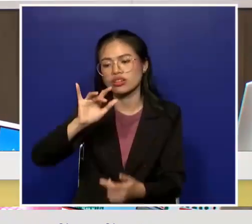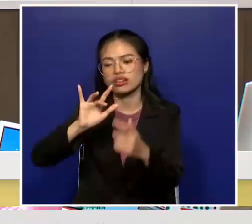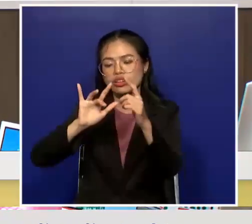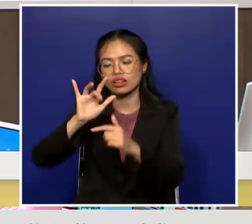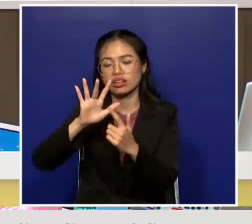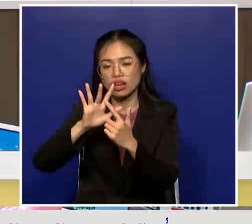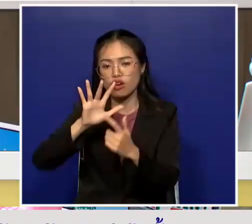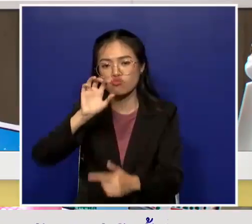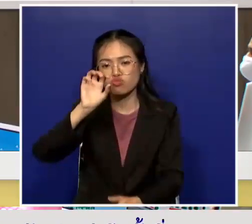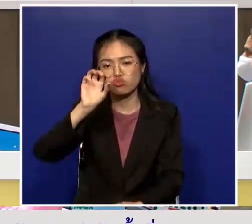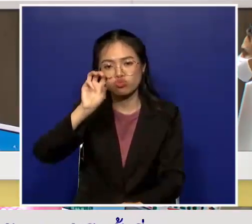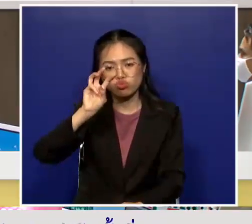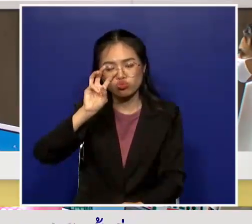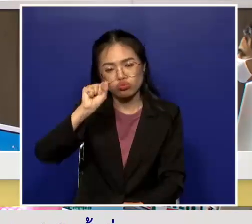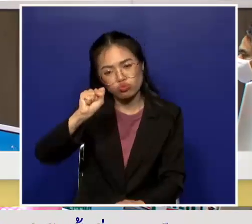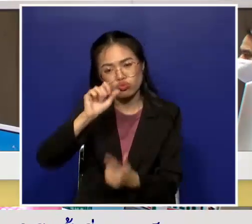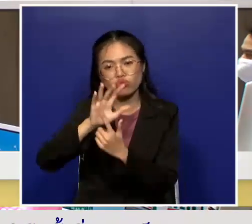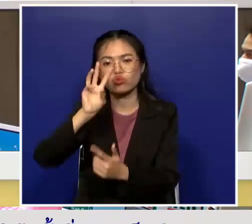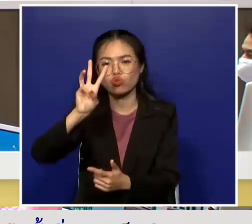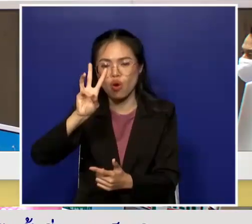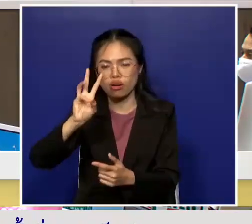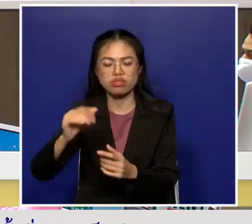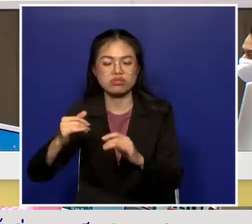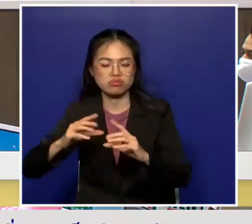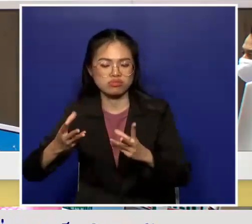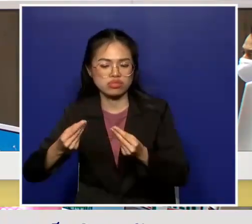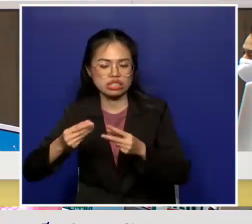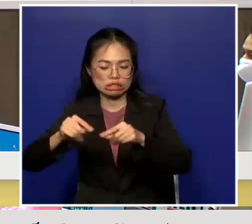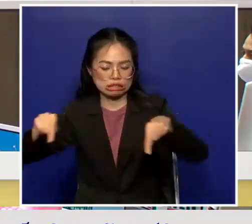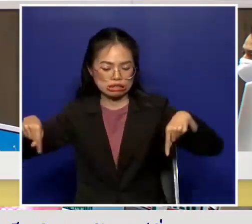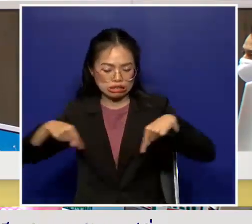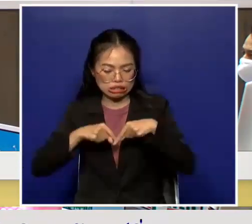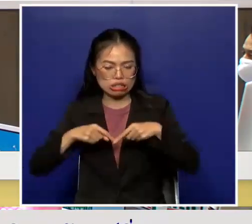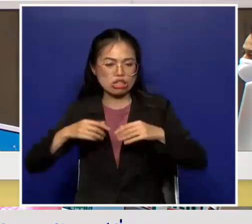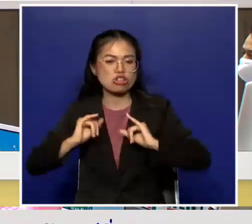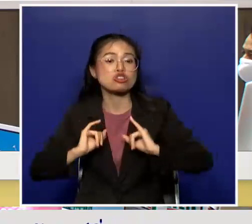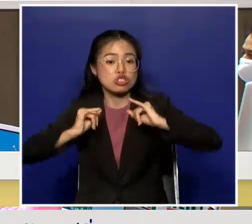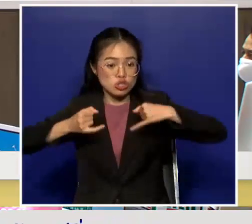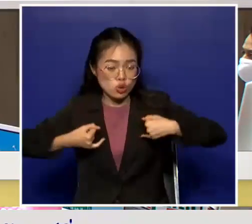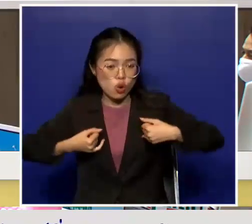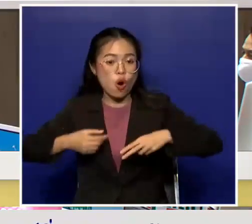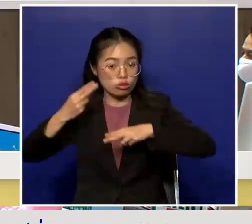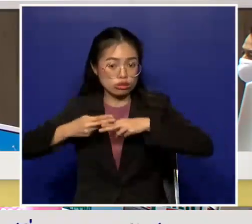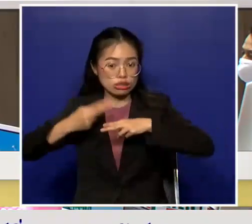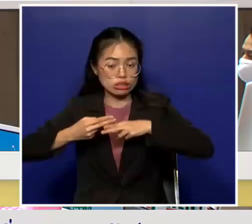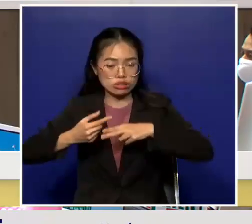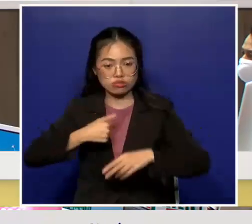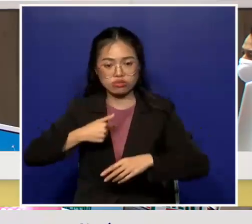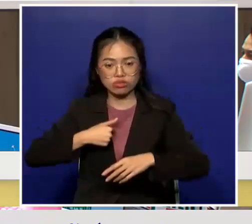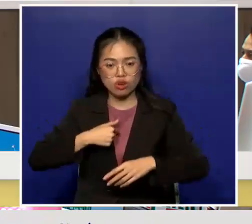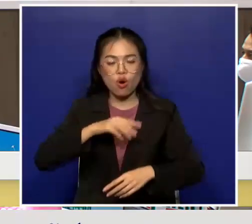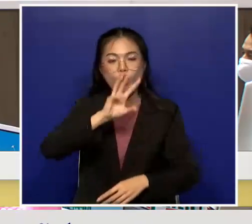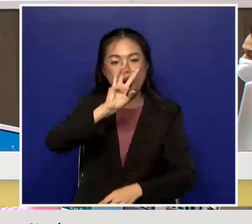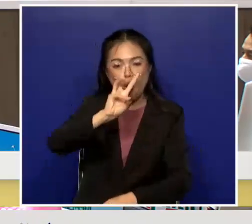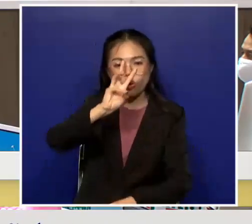ะมีที่ดินรวมกันทั้งหมดเนี่ยเฉพาะที่ใช้ชื่อที่เปิดเผยนะ 600,000 กว่า